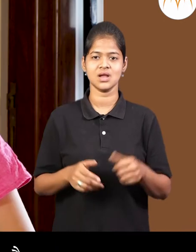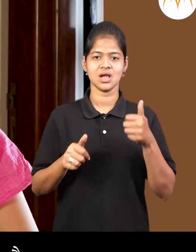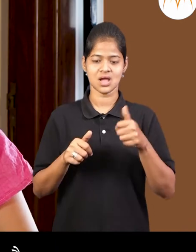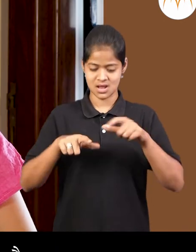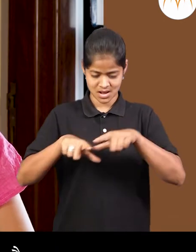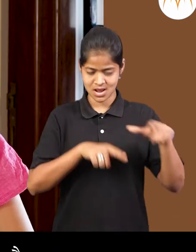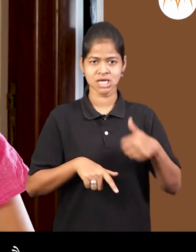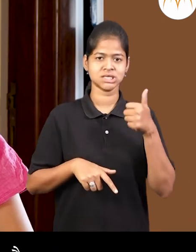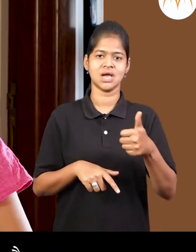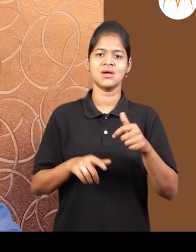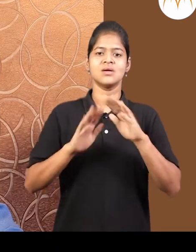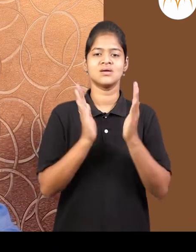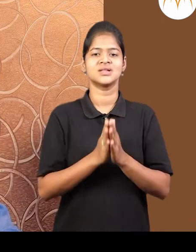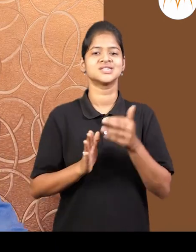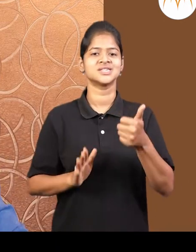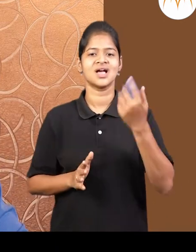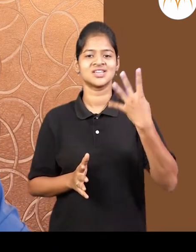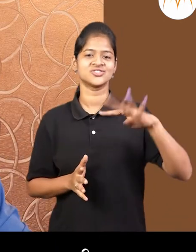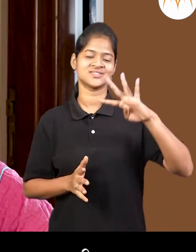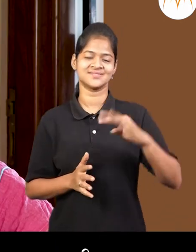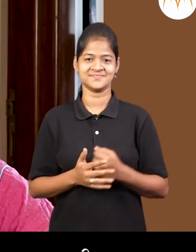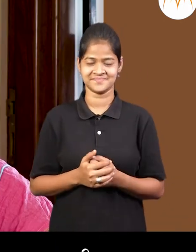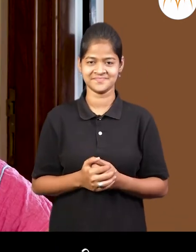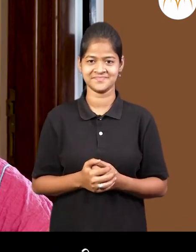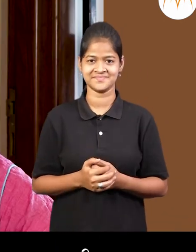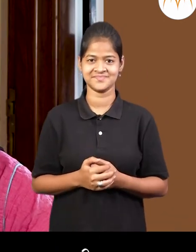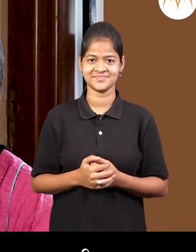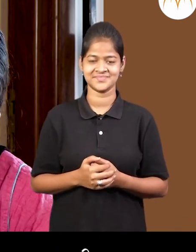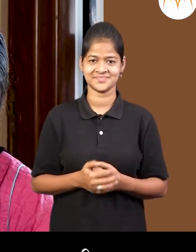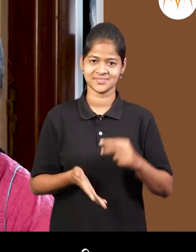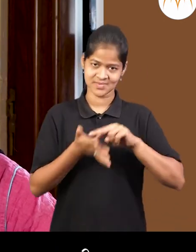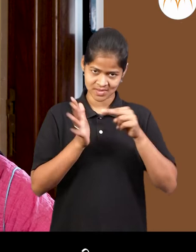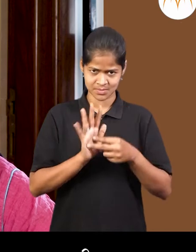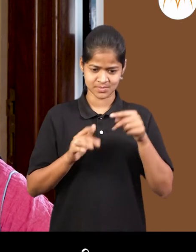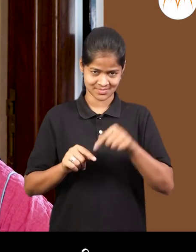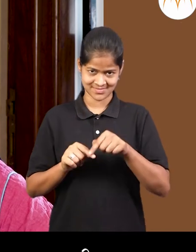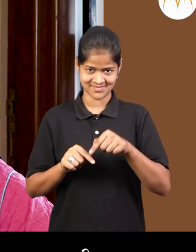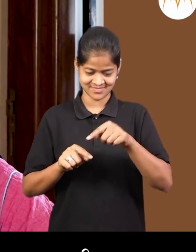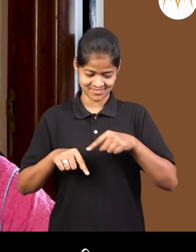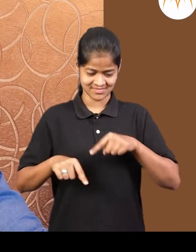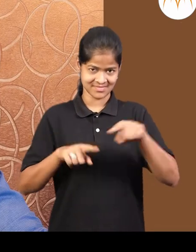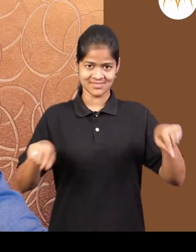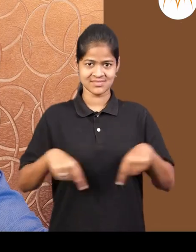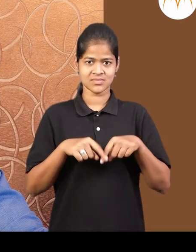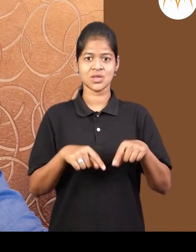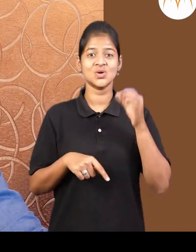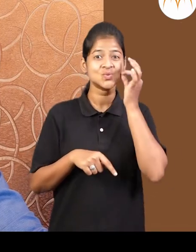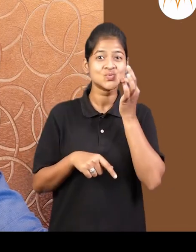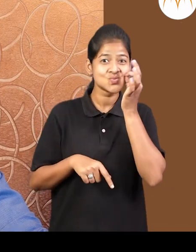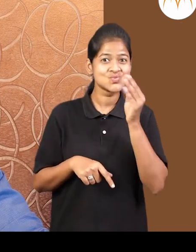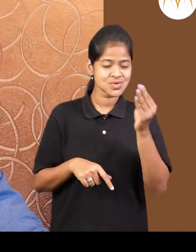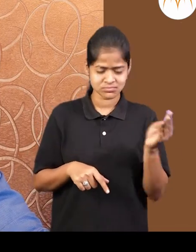6 फरशा, म्हणजे 6 चौरस. बरोबर. दादा, मी या अंगणाचं क्षेत्रफळ पुन्हा काढू का या लाल